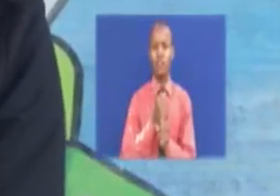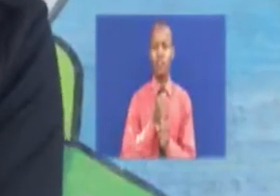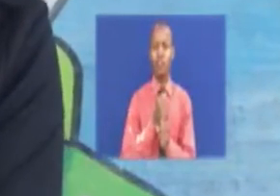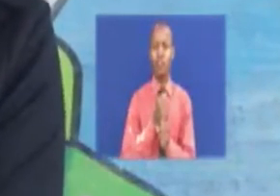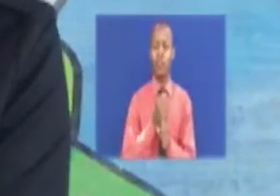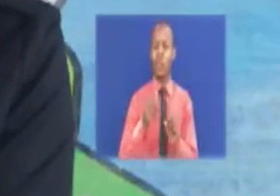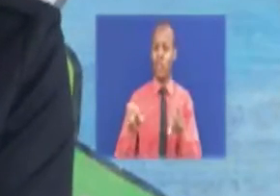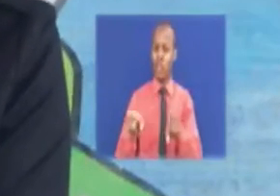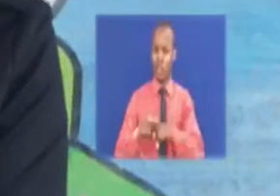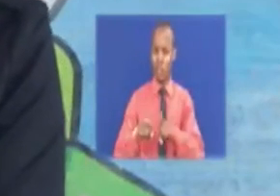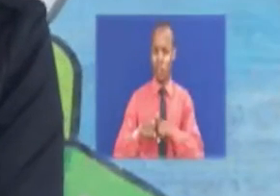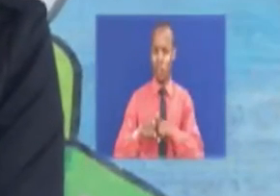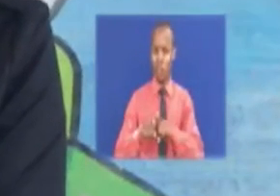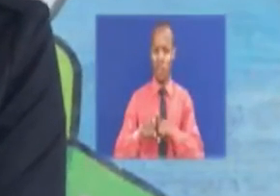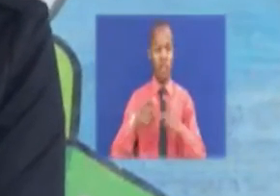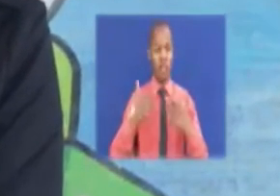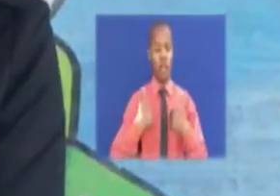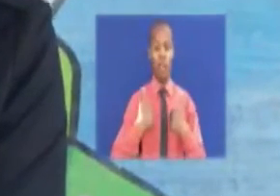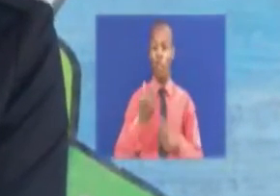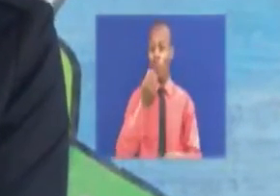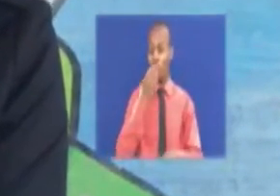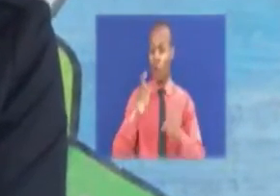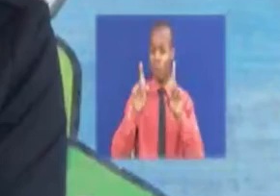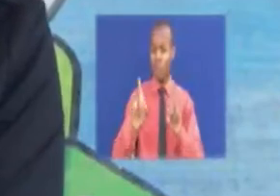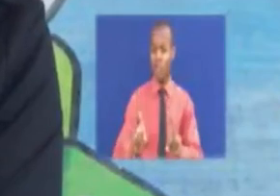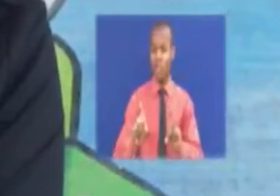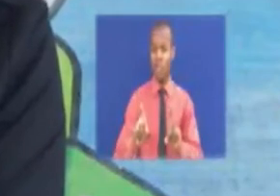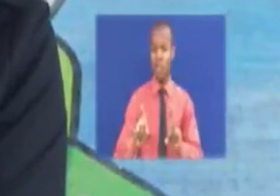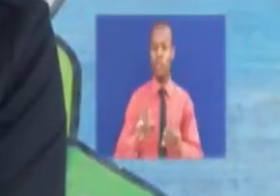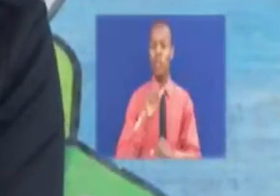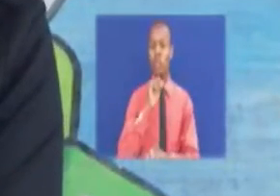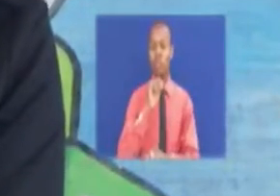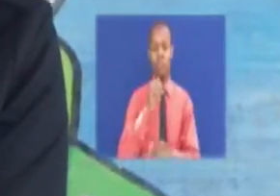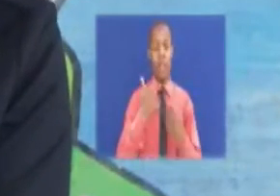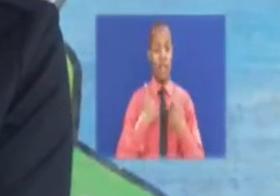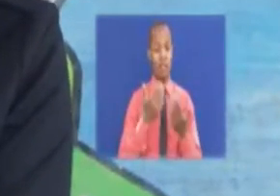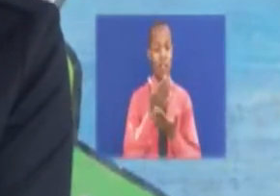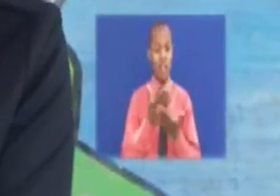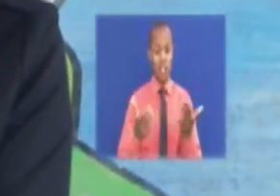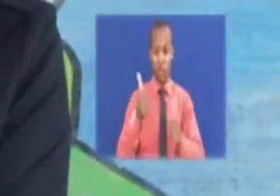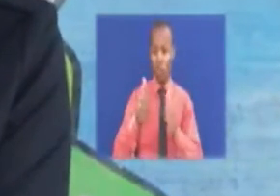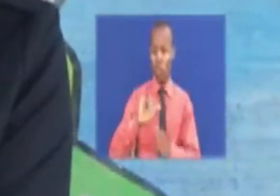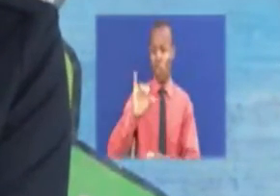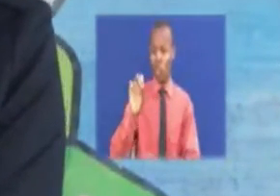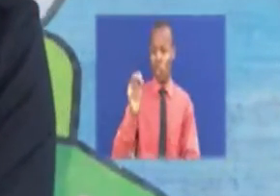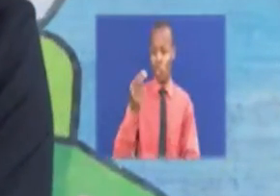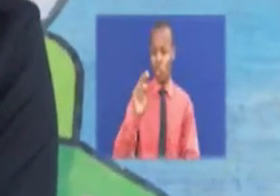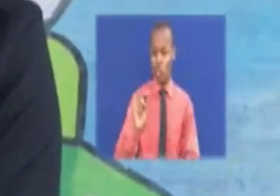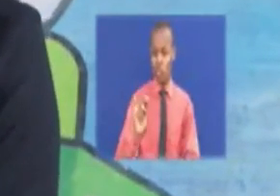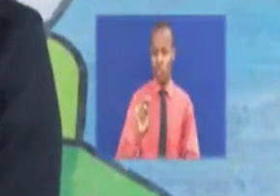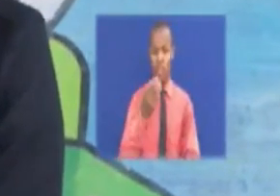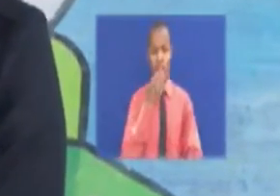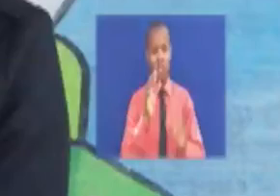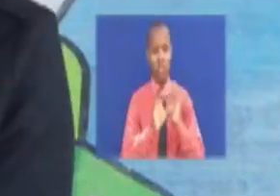Na pia chakula yake, kuna chakula anafaa kula. Afai, kuna vitu afai kukula. Lakini zile anafaa kukula